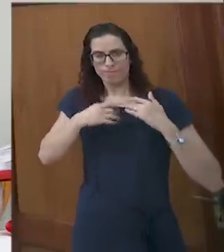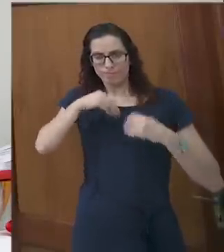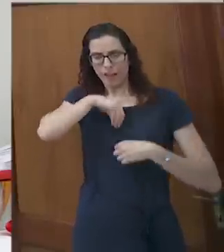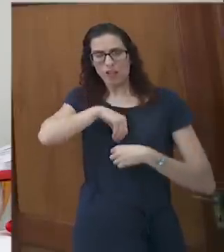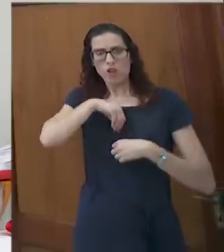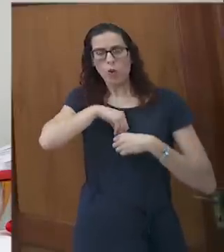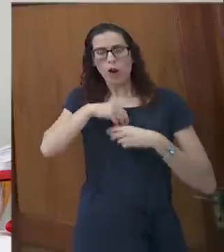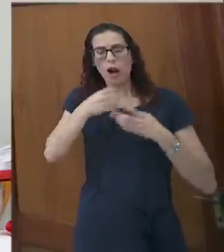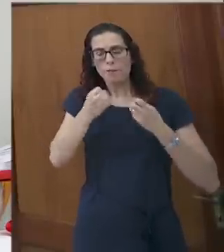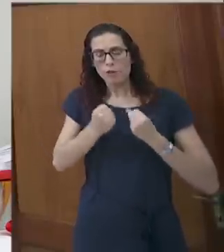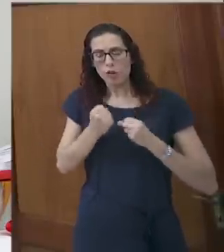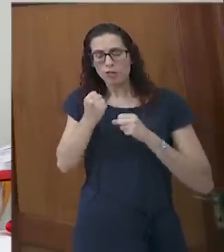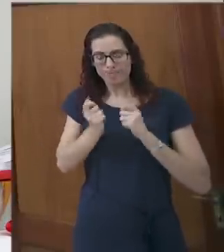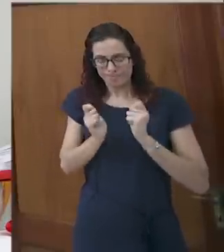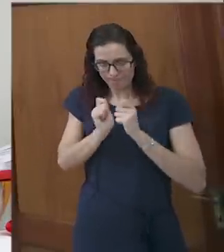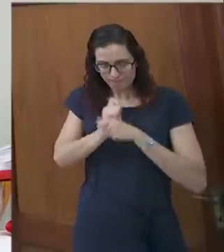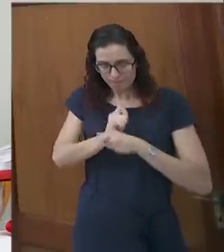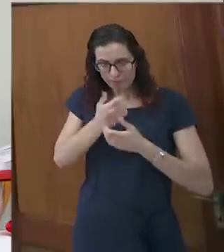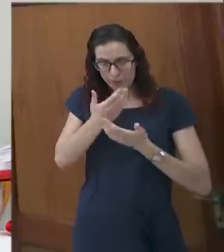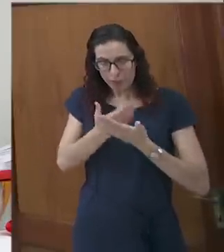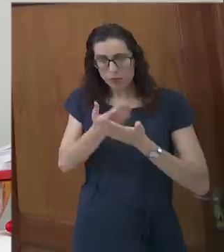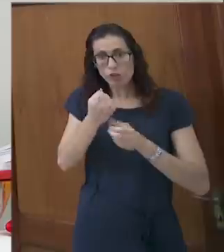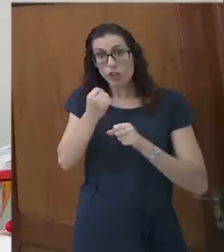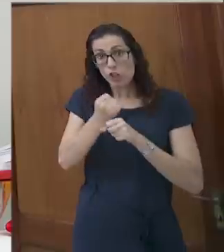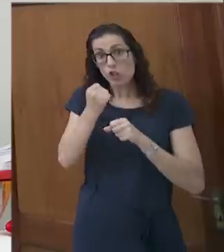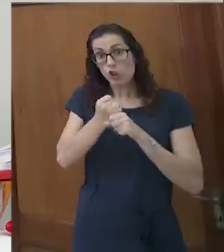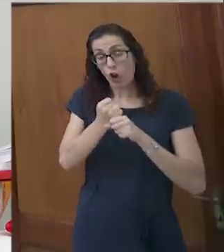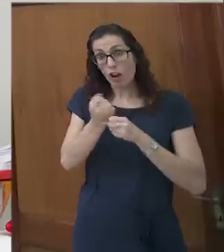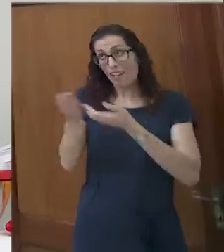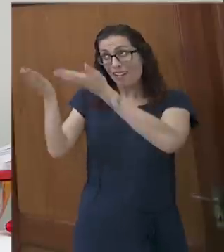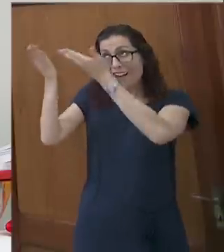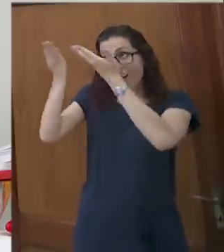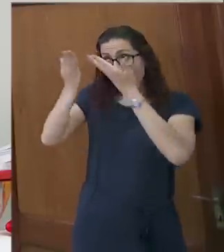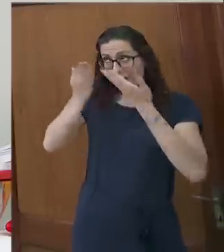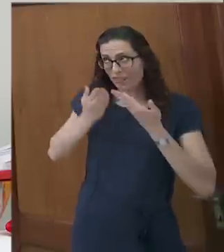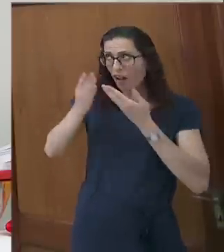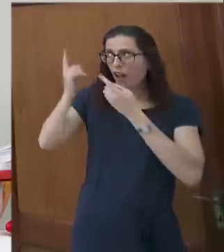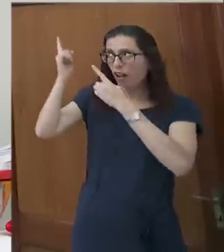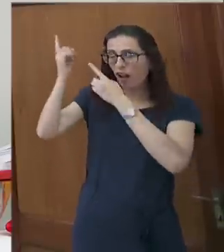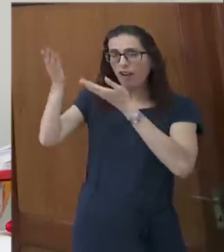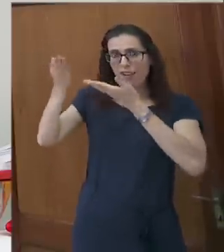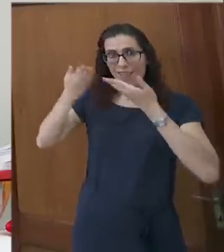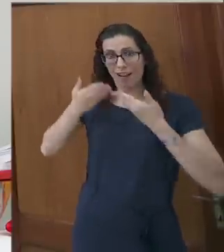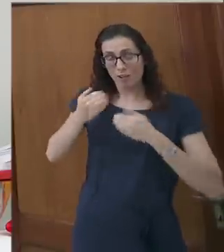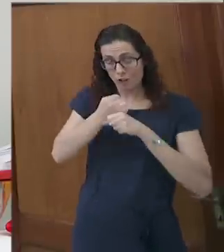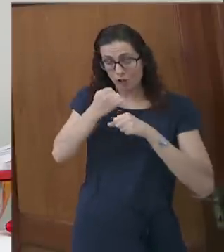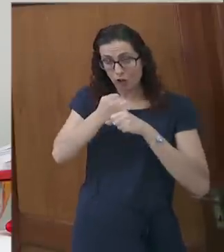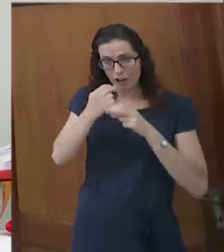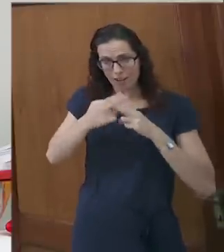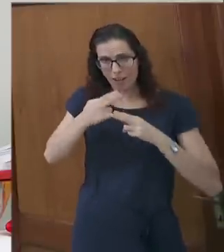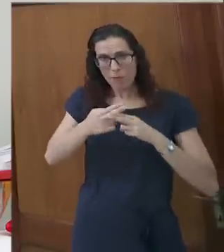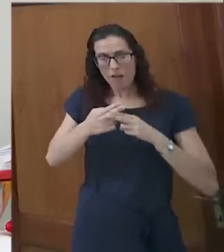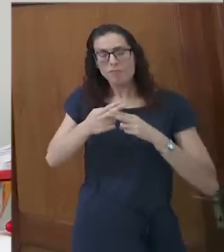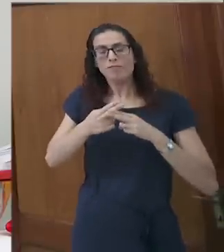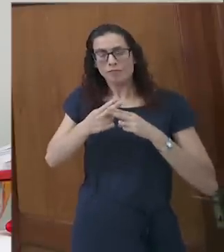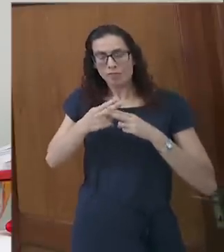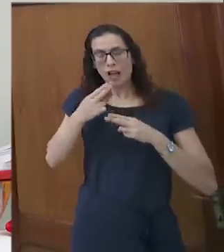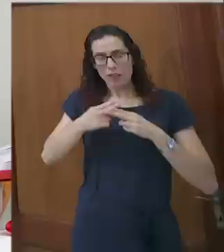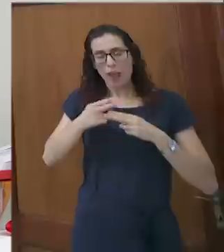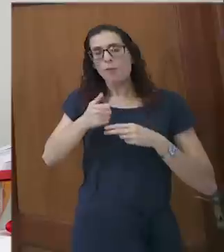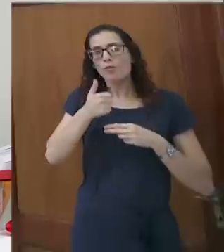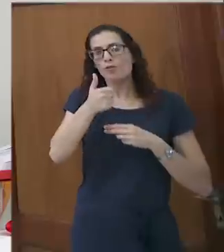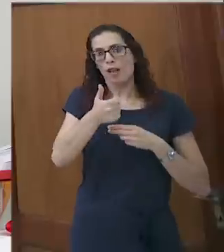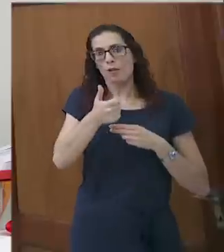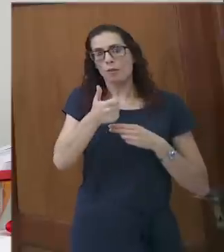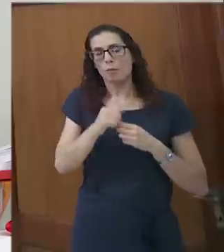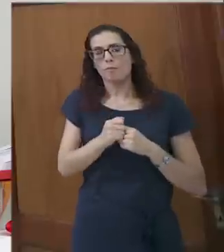fil-missjoni li tagħna Alla biex aħna wkoll inkunu ħabbara tal-Evanġelju tiegħu. Ġesu jgħid